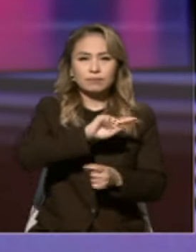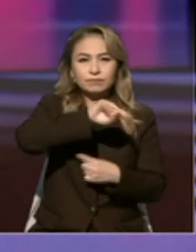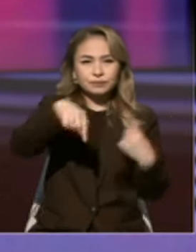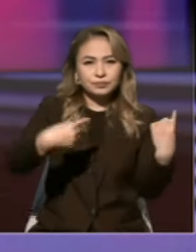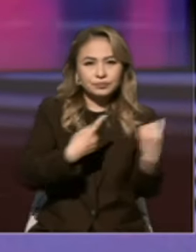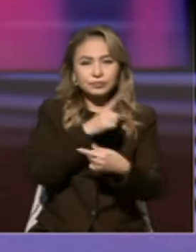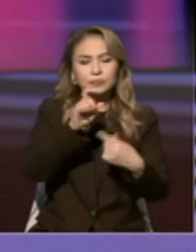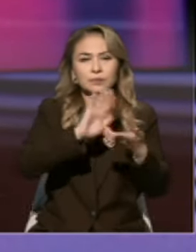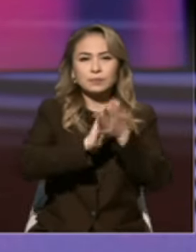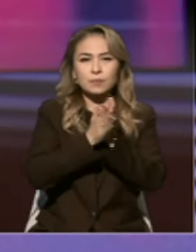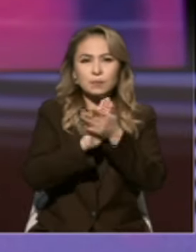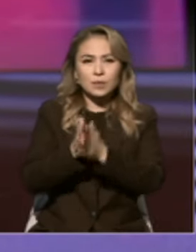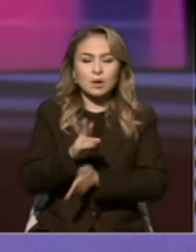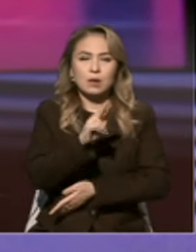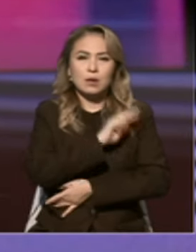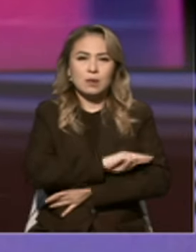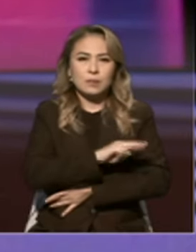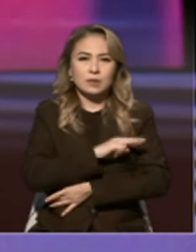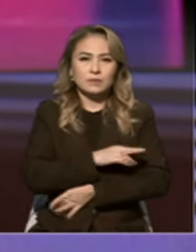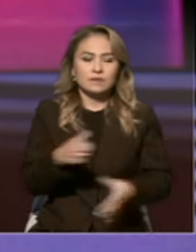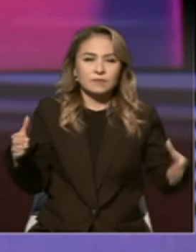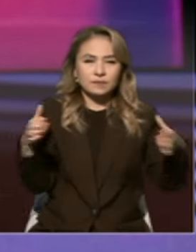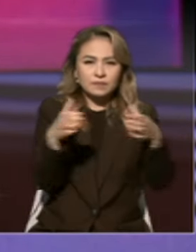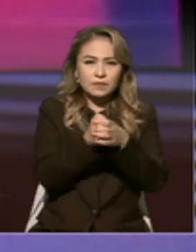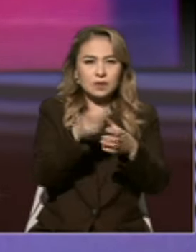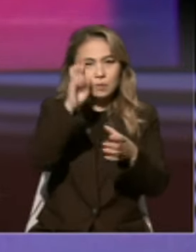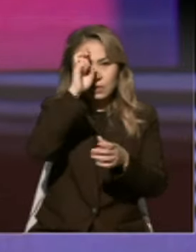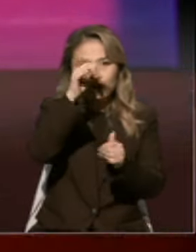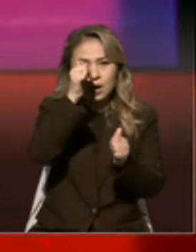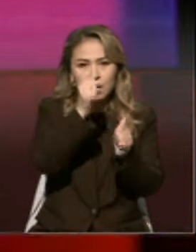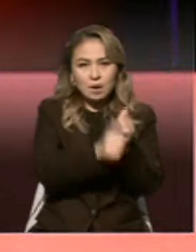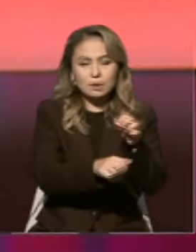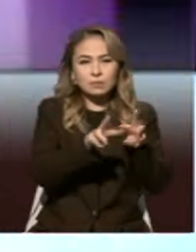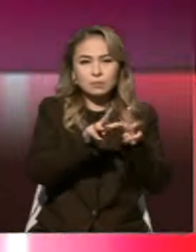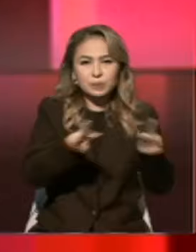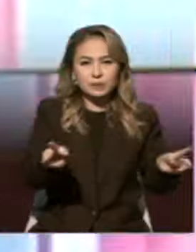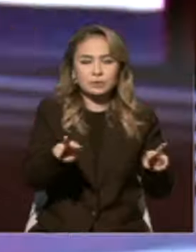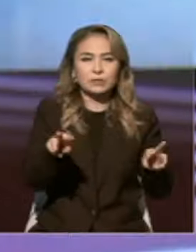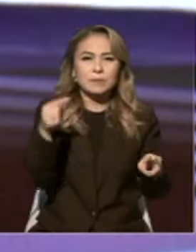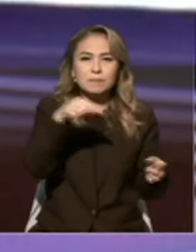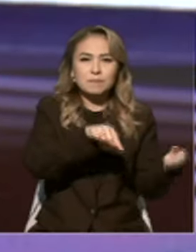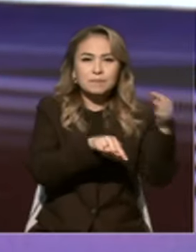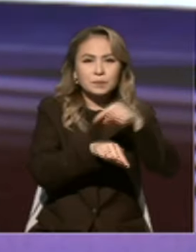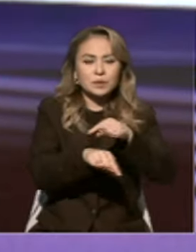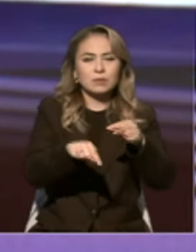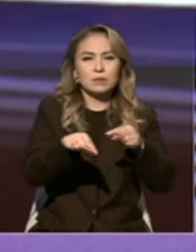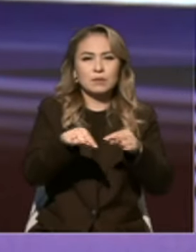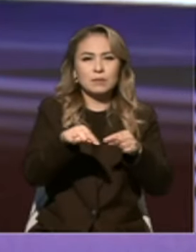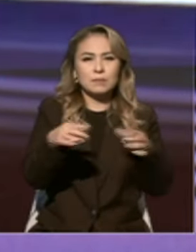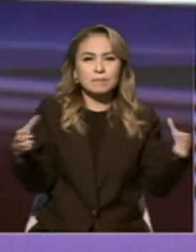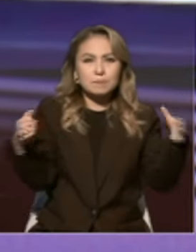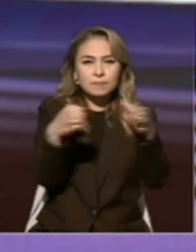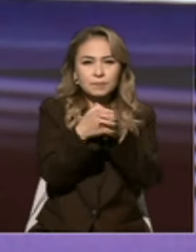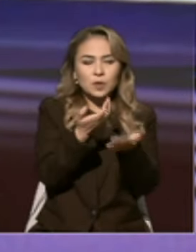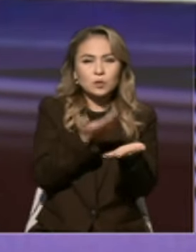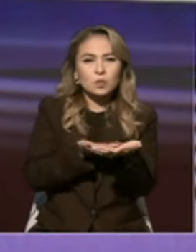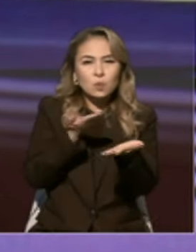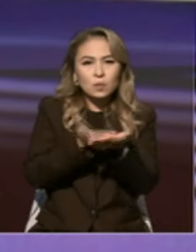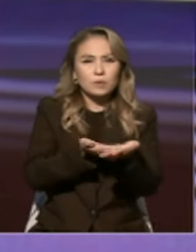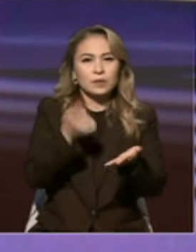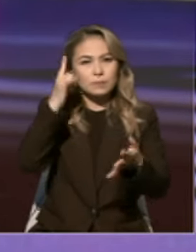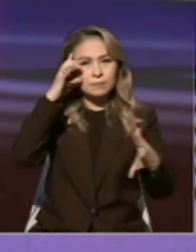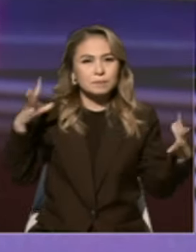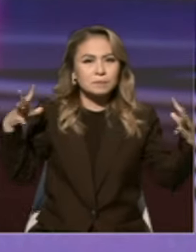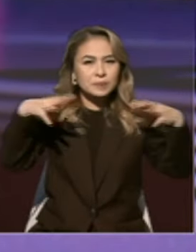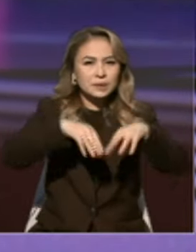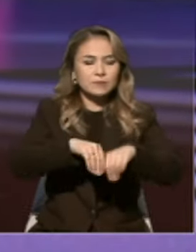біздегі осы үкіметтегі әр министрлік бірлесе отырып, ақыл біріктіре отырып, күш